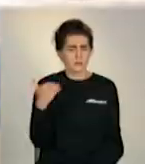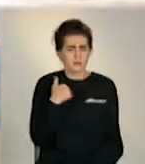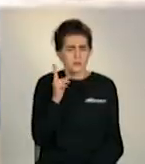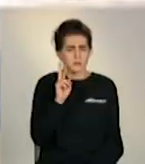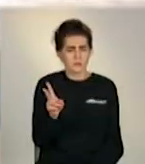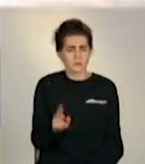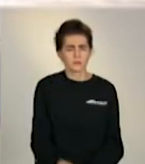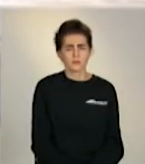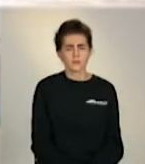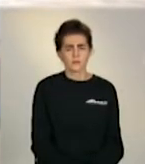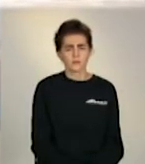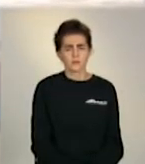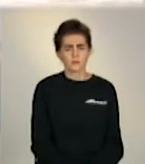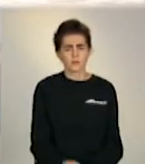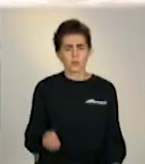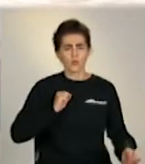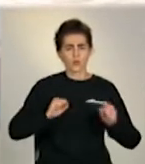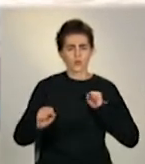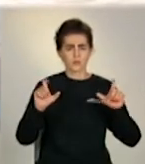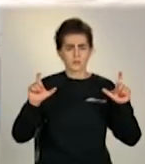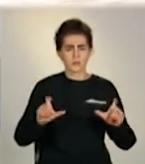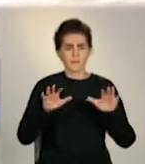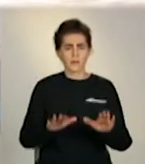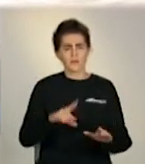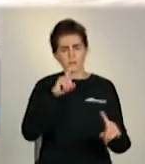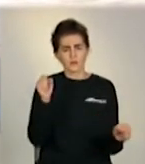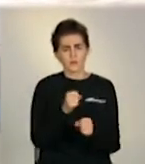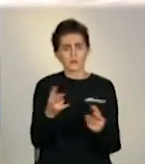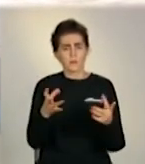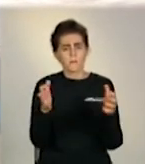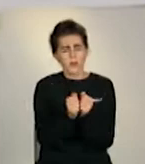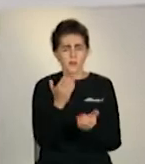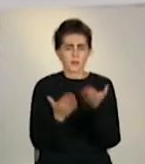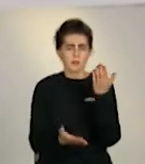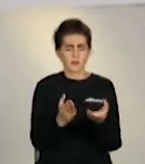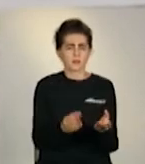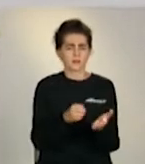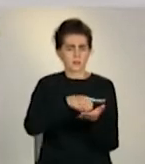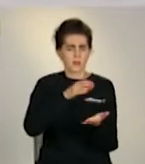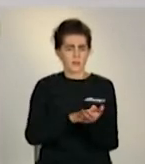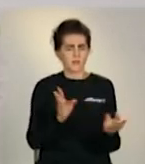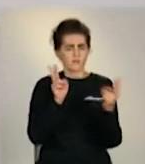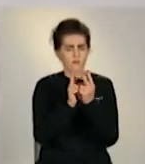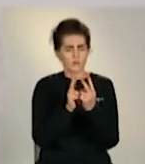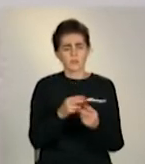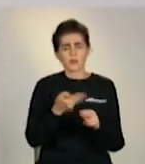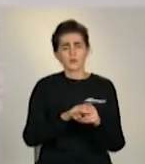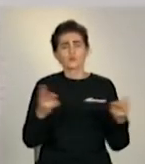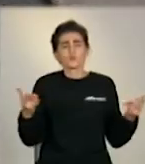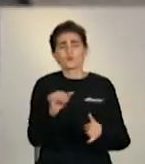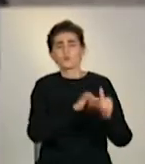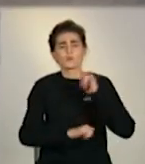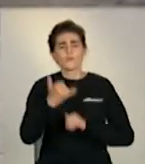теж. Руководство не сидить на одному місці, щоб ви розуміли. Поймати їх, ну, з ними потрібно тільки назначити зустрічу. Своїх органів влади, куди б люди могли